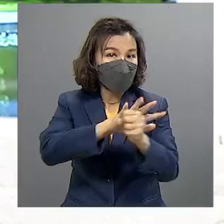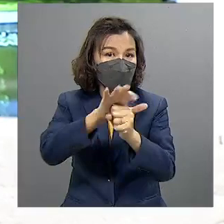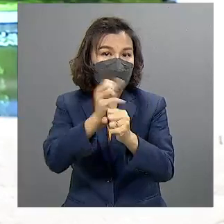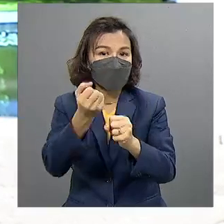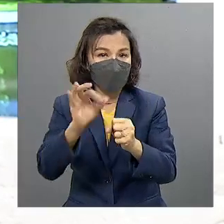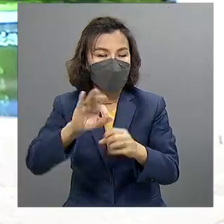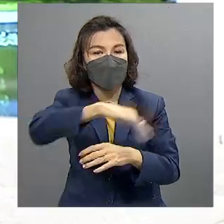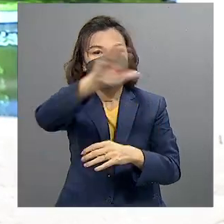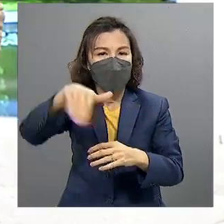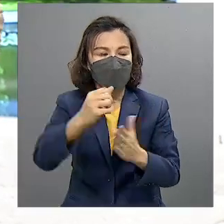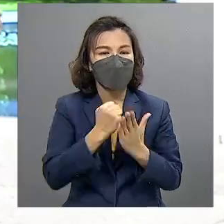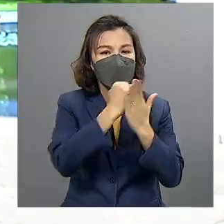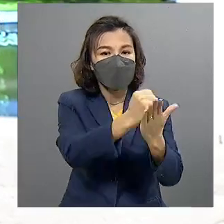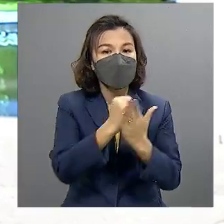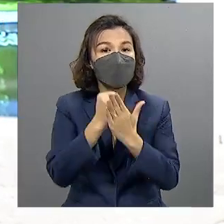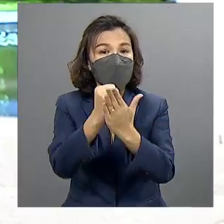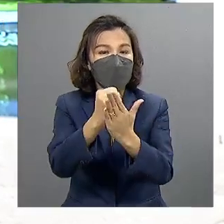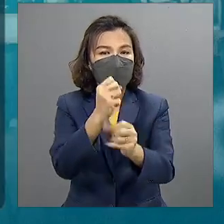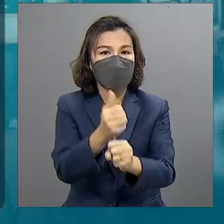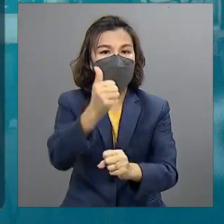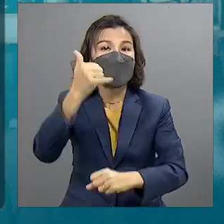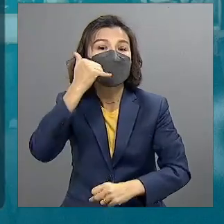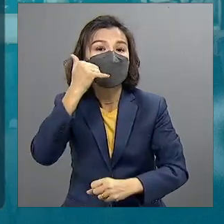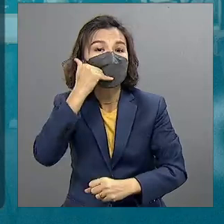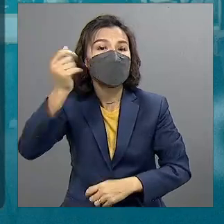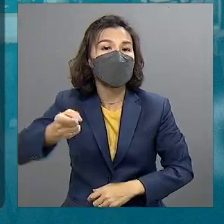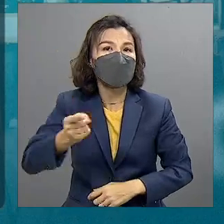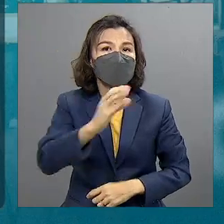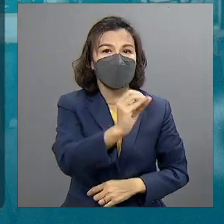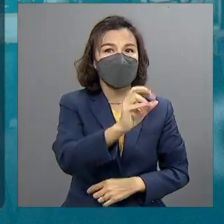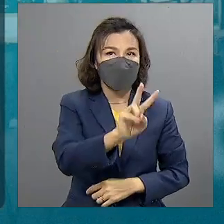พาอาศัยกันได้ค่ะหมายเลขโทรศัพท์ของเรานะคะ